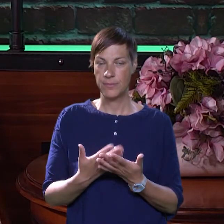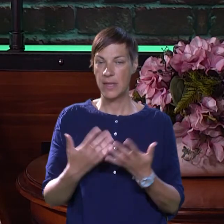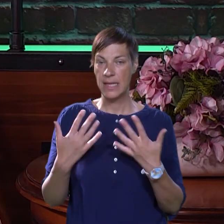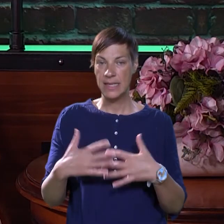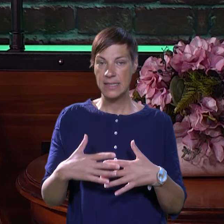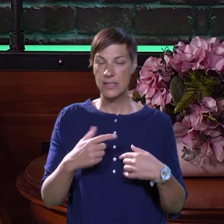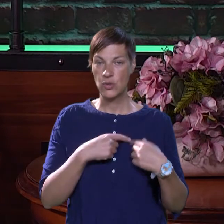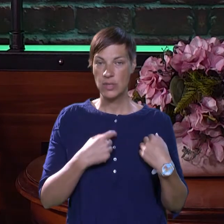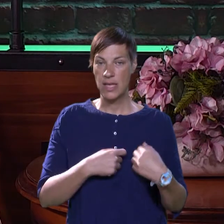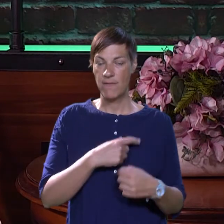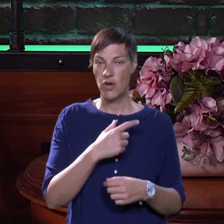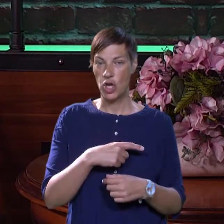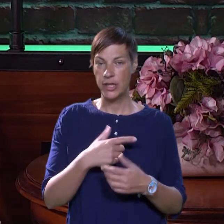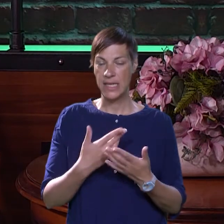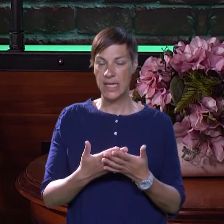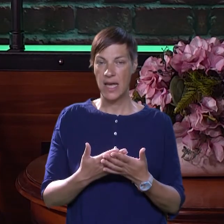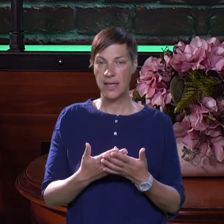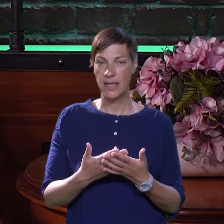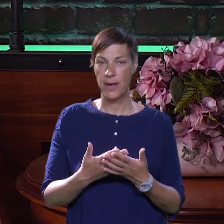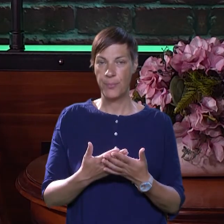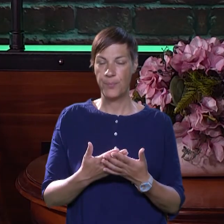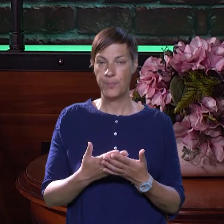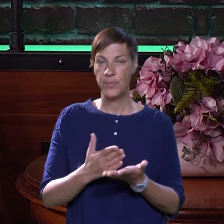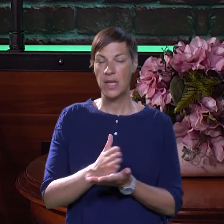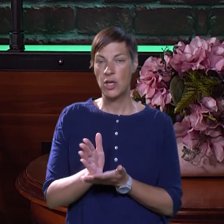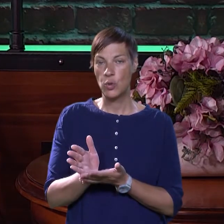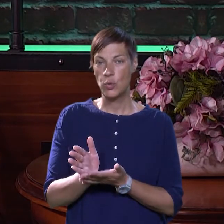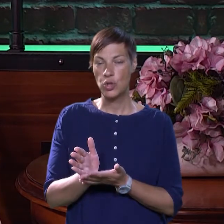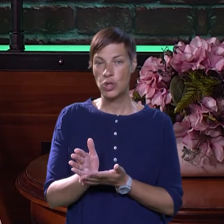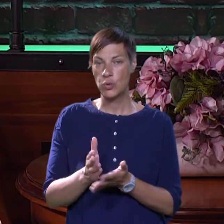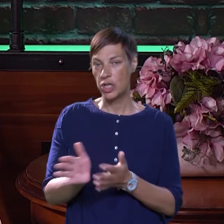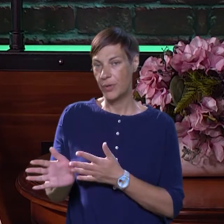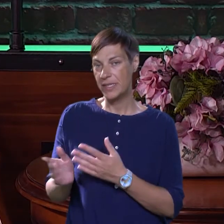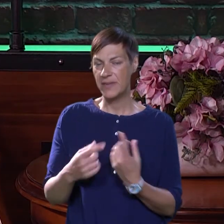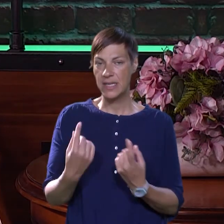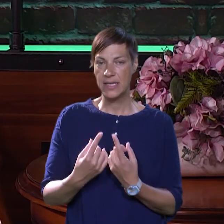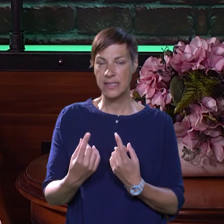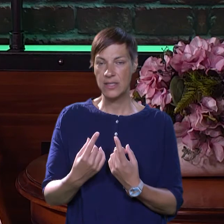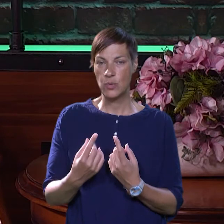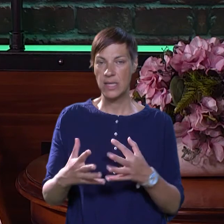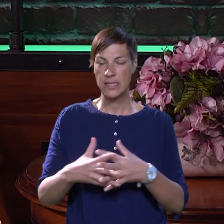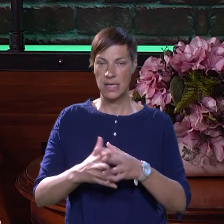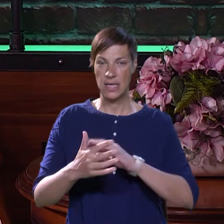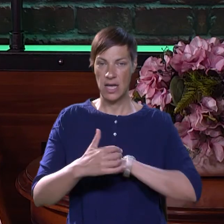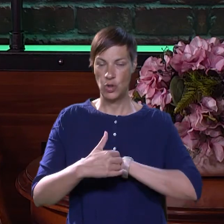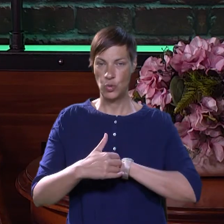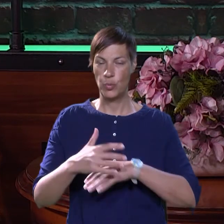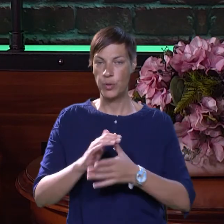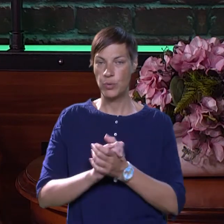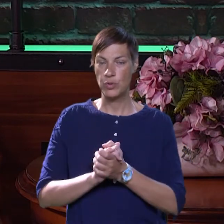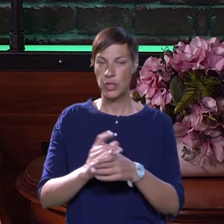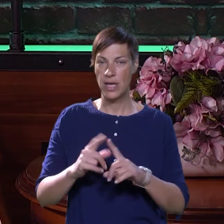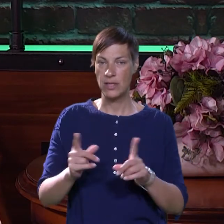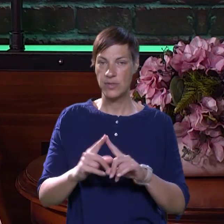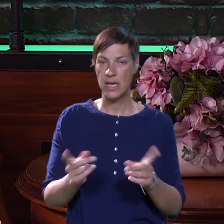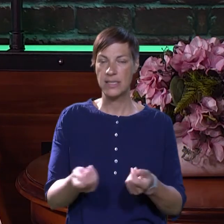baš sustav volontiranja u slučaju, dakle, izvanredne situacije u gradu Dubrovniku. Tako, u suradnji